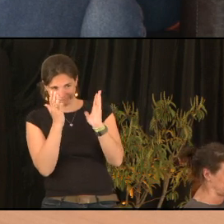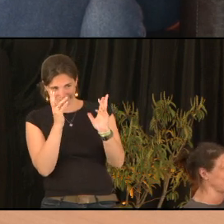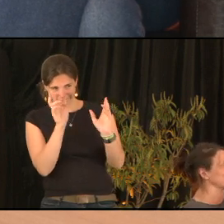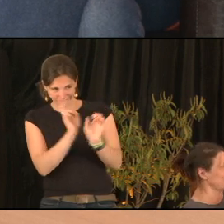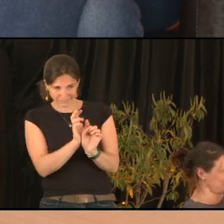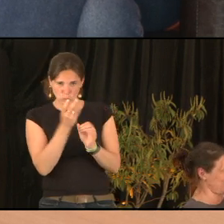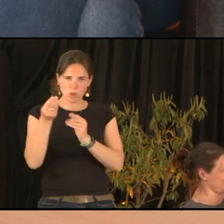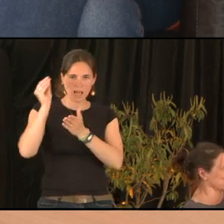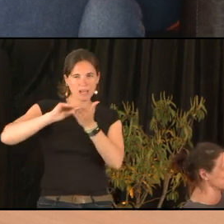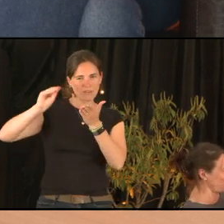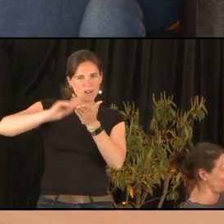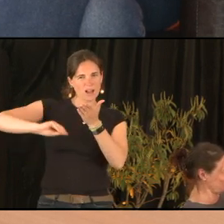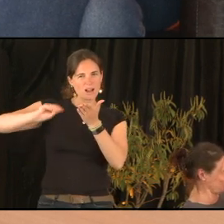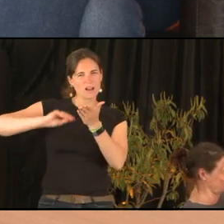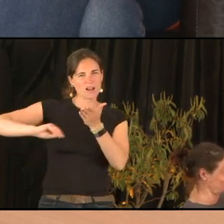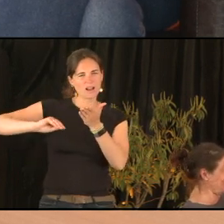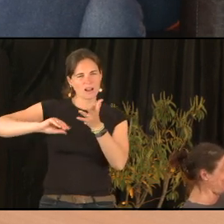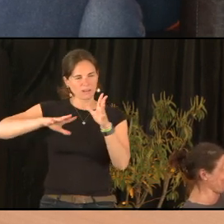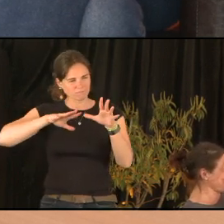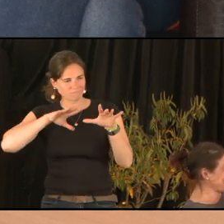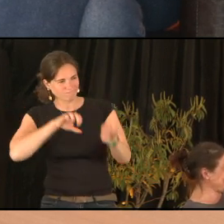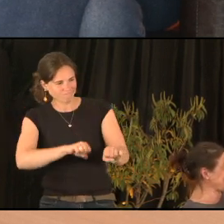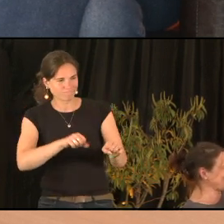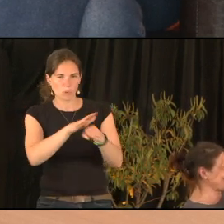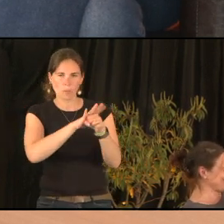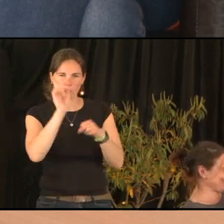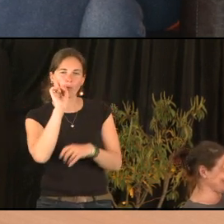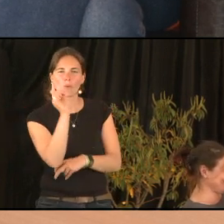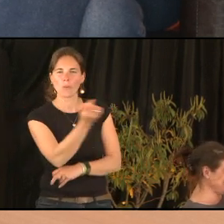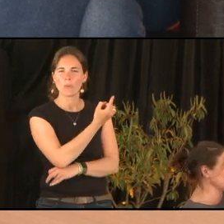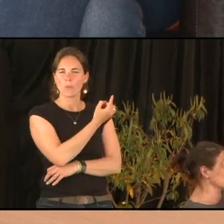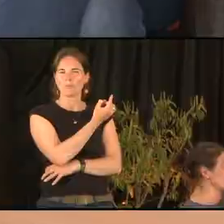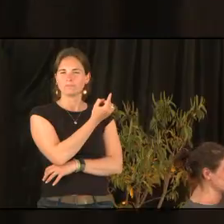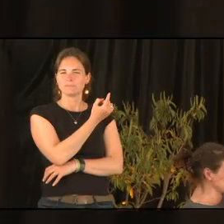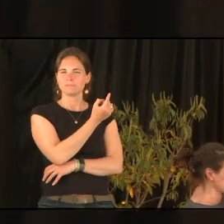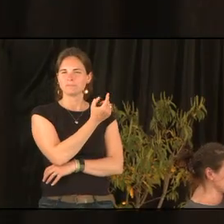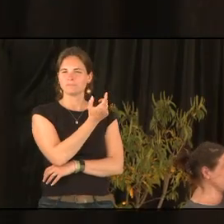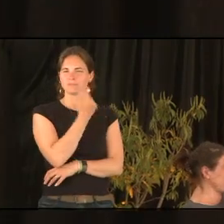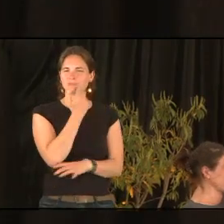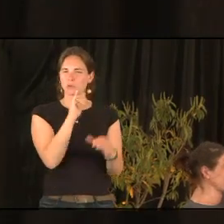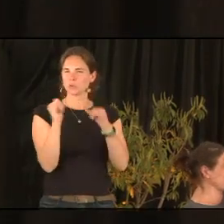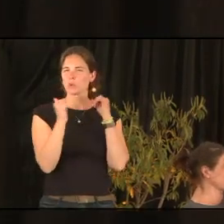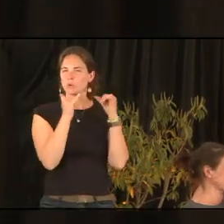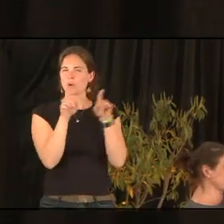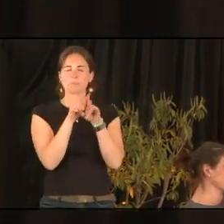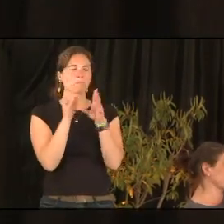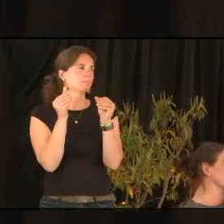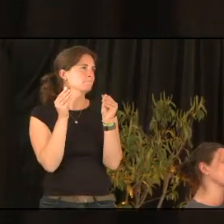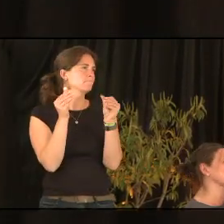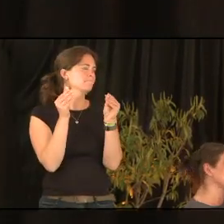monde et aux vivants et aux paysages des histoires, comment on peut se les raconter autrement que par de la terminologie scientifique,